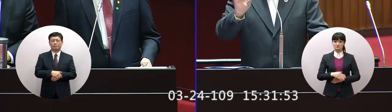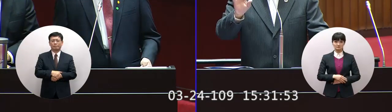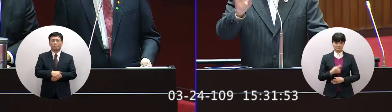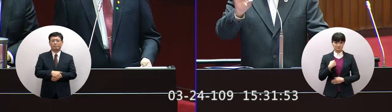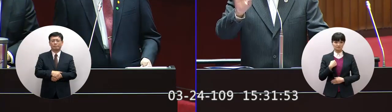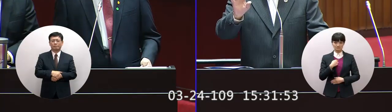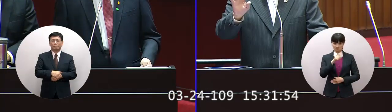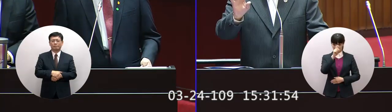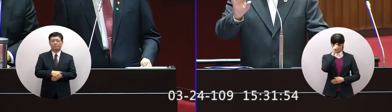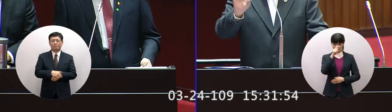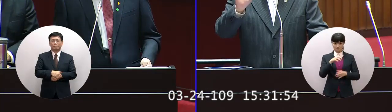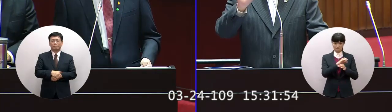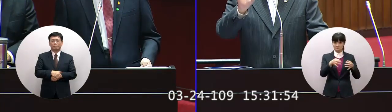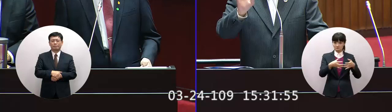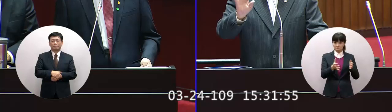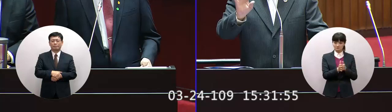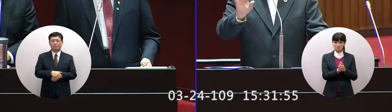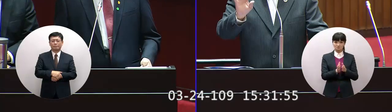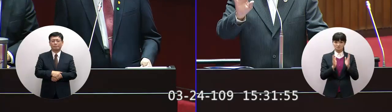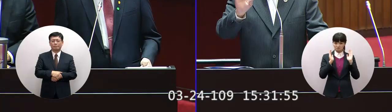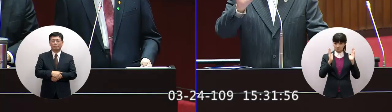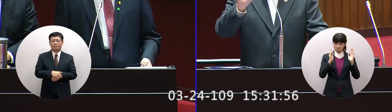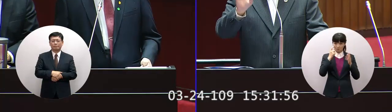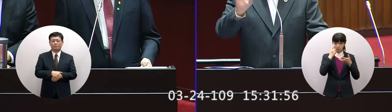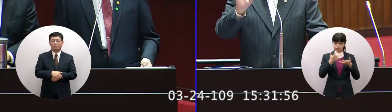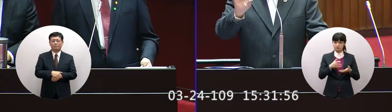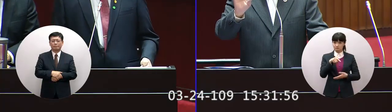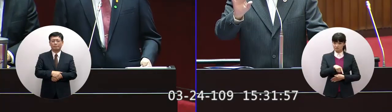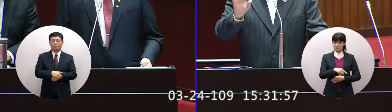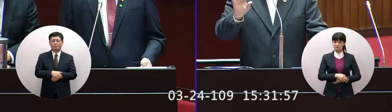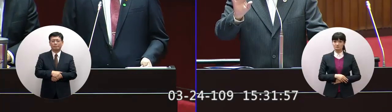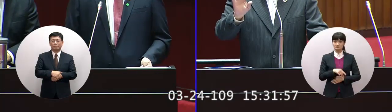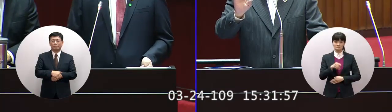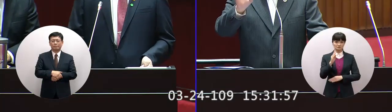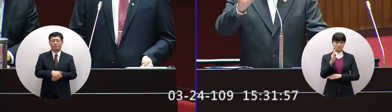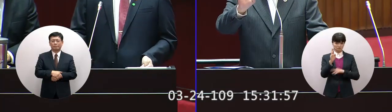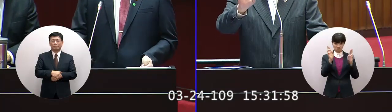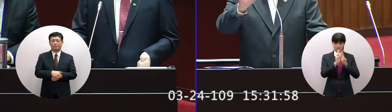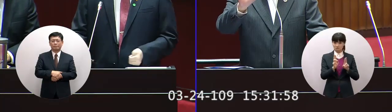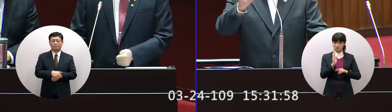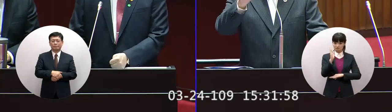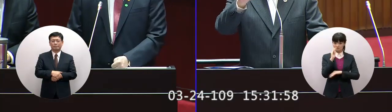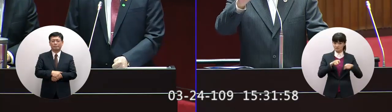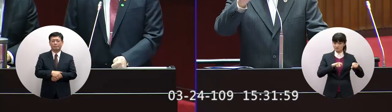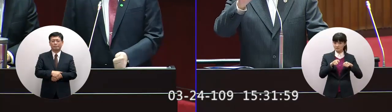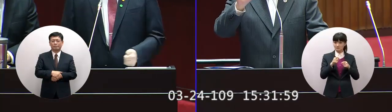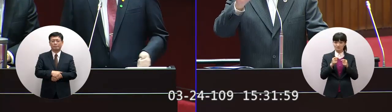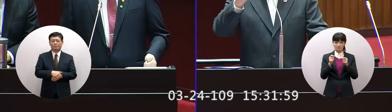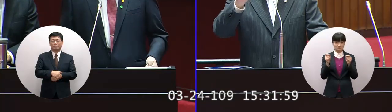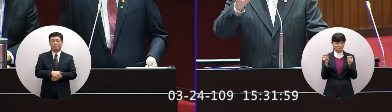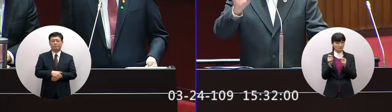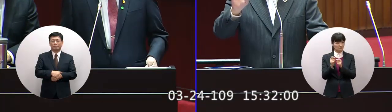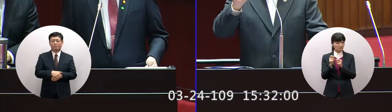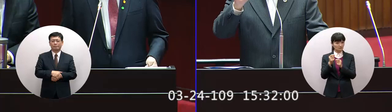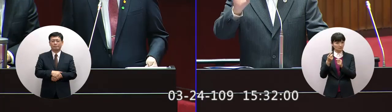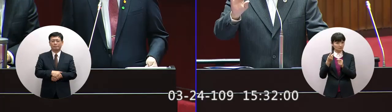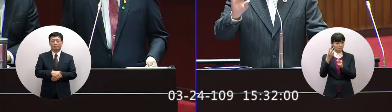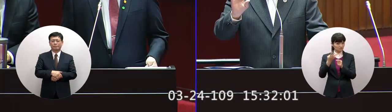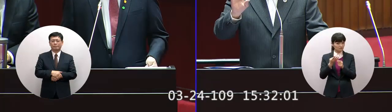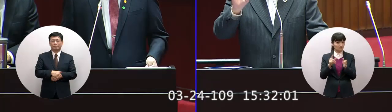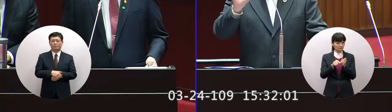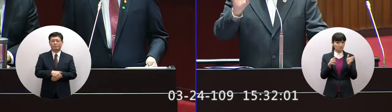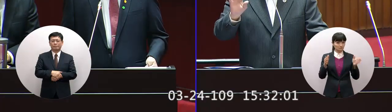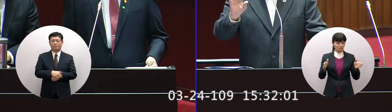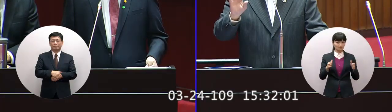部正视这个问题。 是， 这个能源政策还有几年时间，现在蔡总统第二任还有